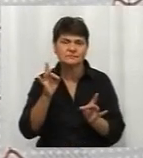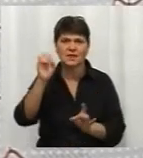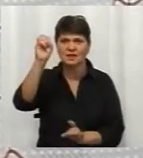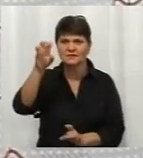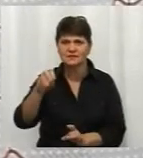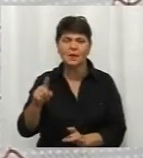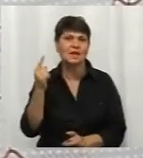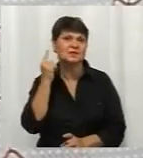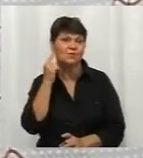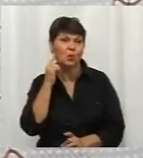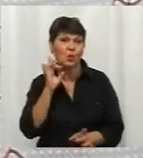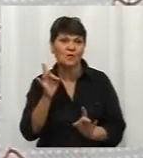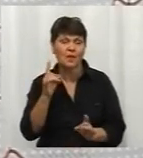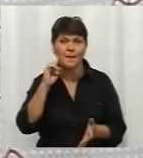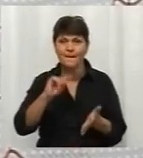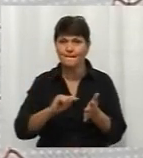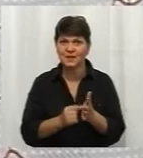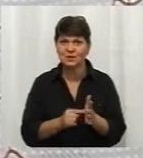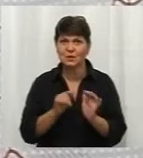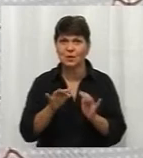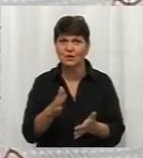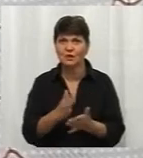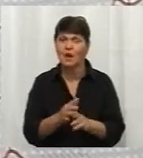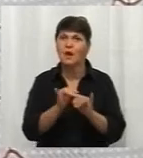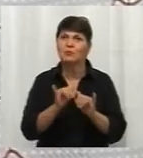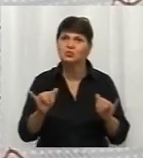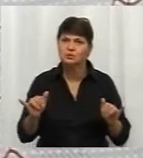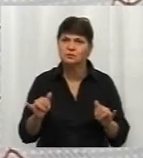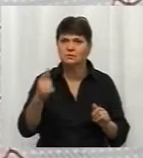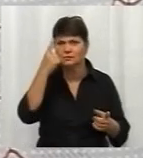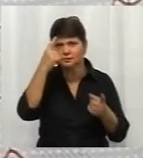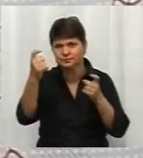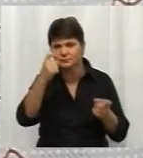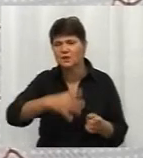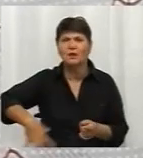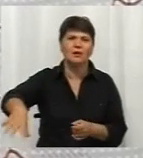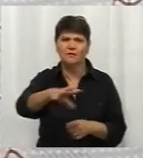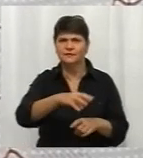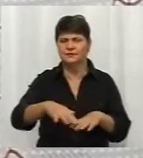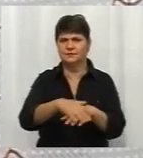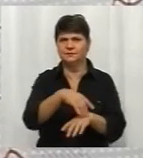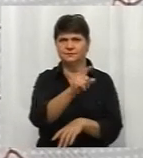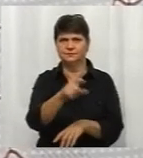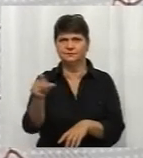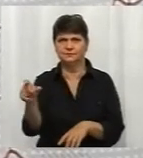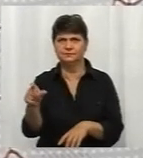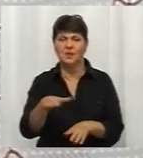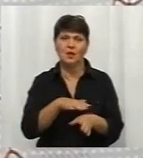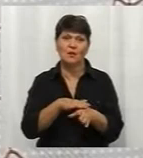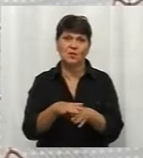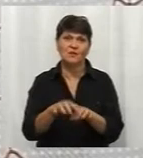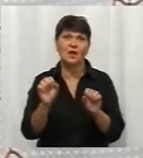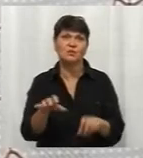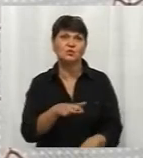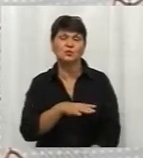так і звуковими. Метою такої акції є поширення і донесення до всіх верств населення. Проведена, можна було